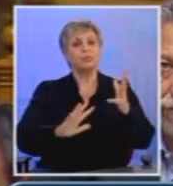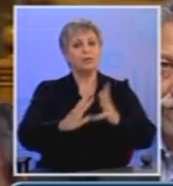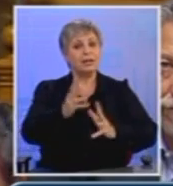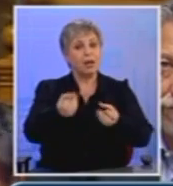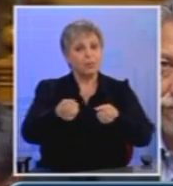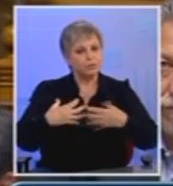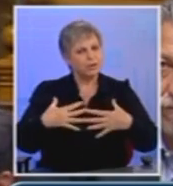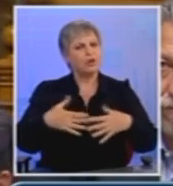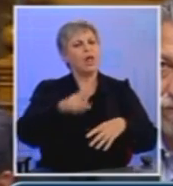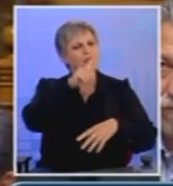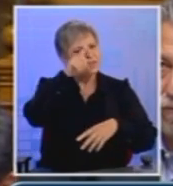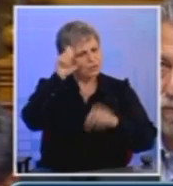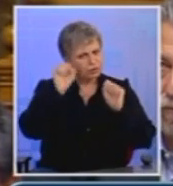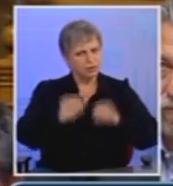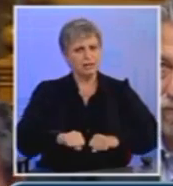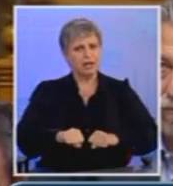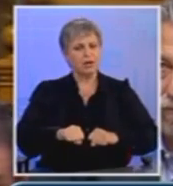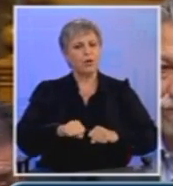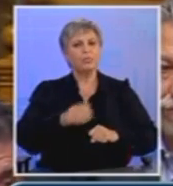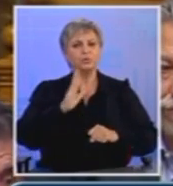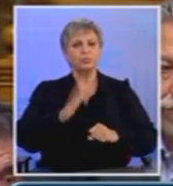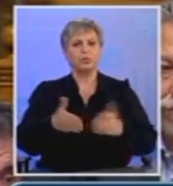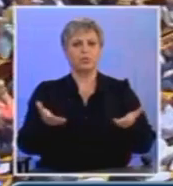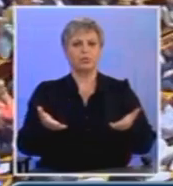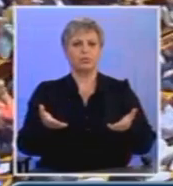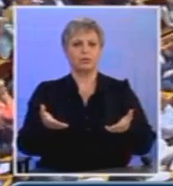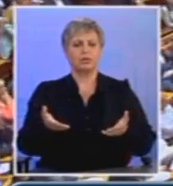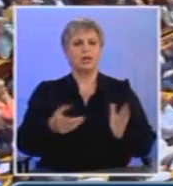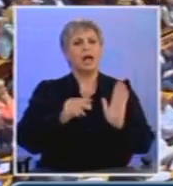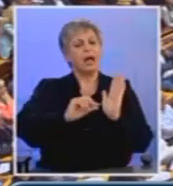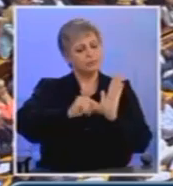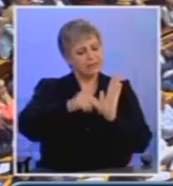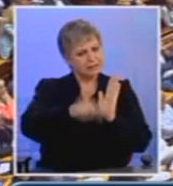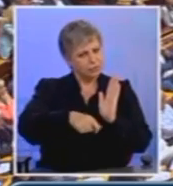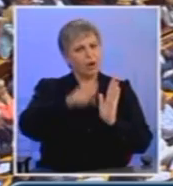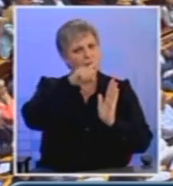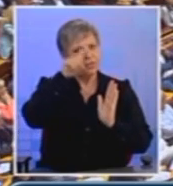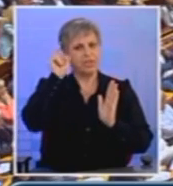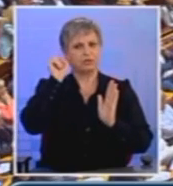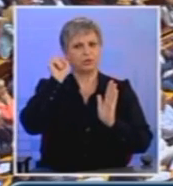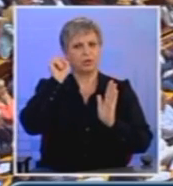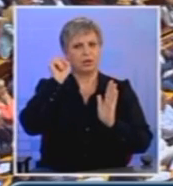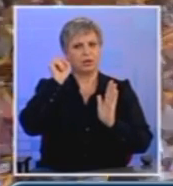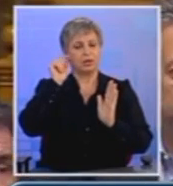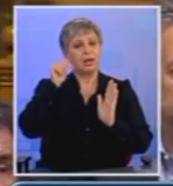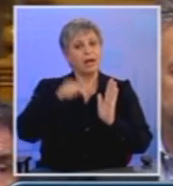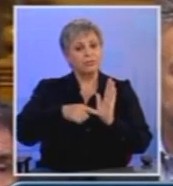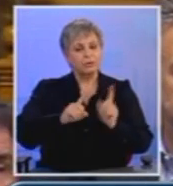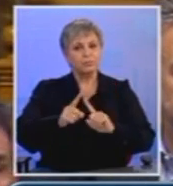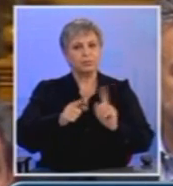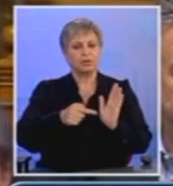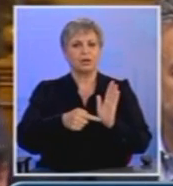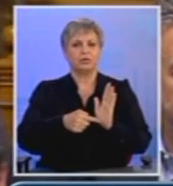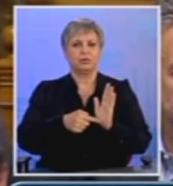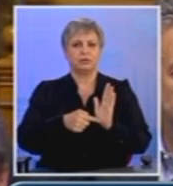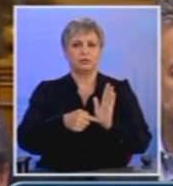δυσκολίες παρά την εξαιρετικά δύσκολη συμφωνία στην οποία έχουμε καταλήξει θέλω